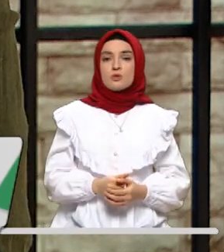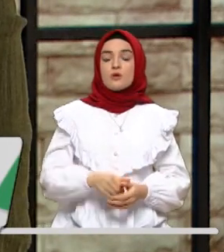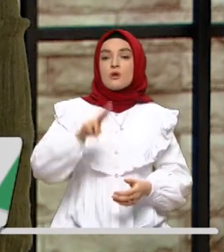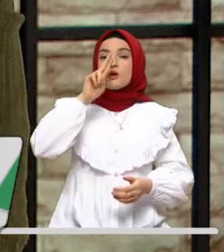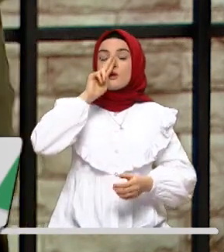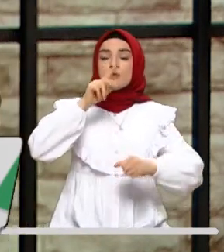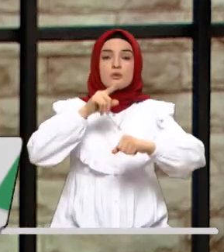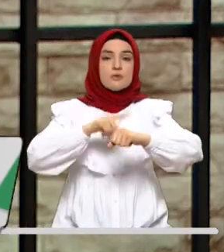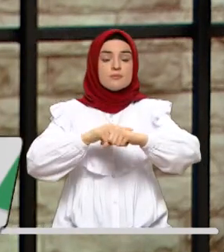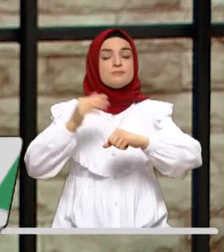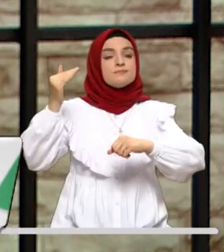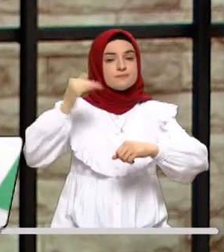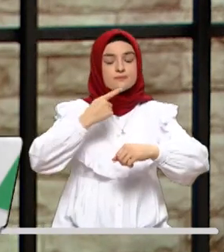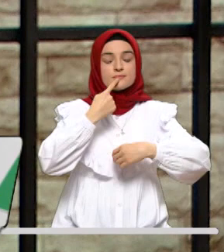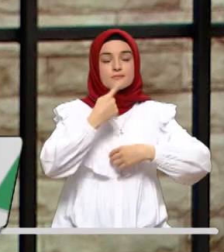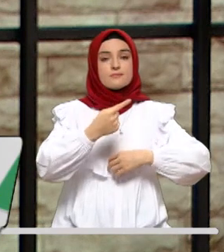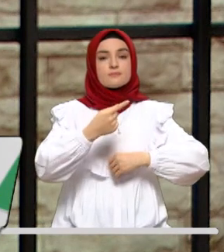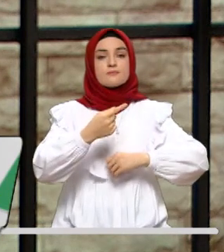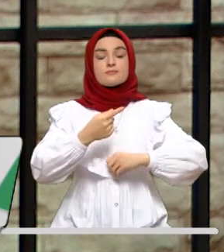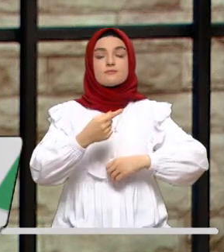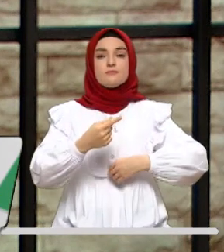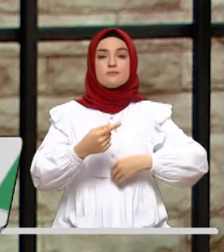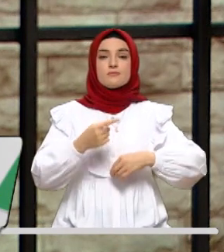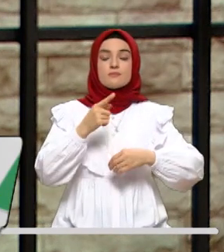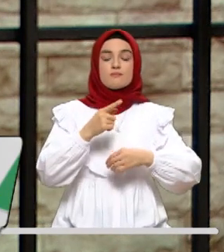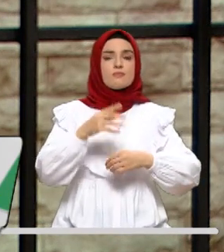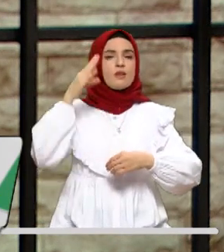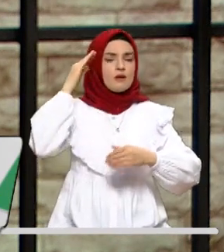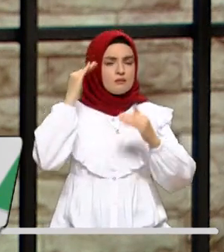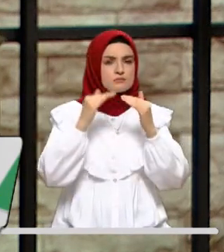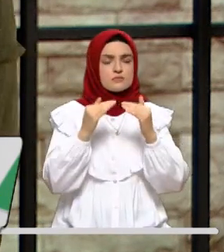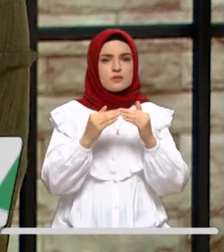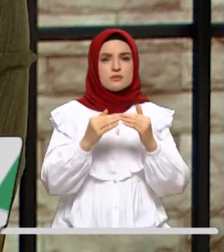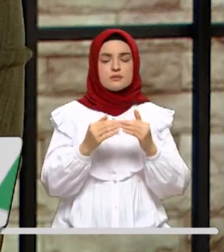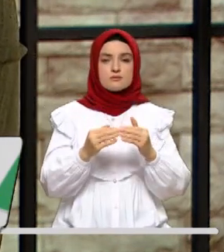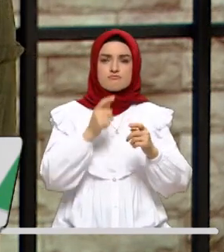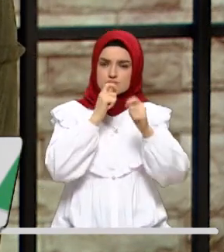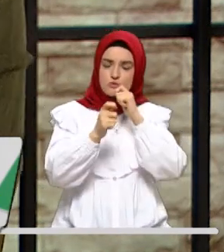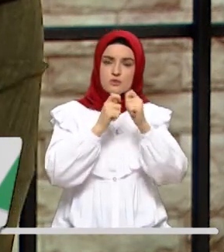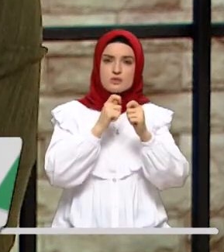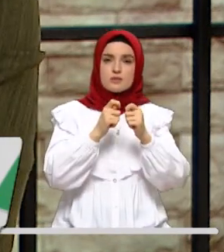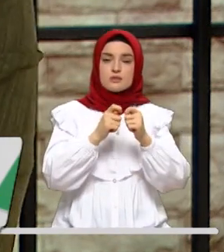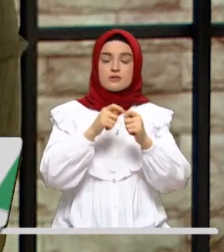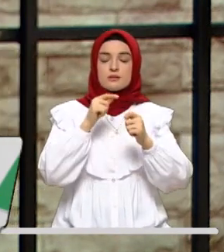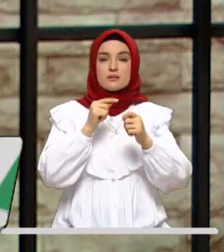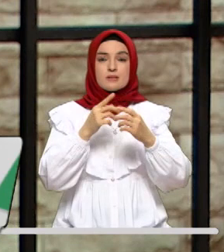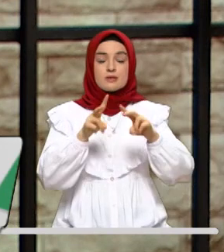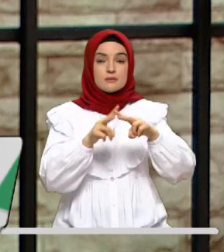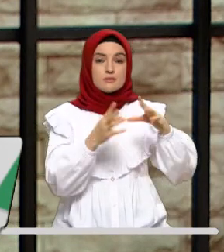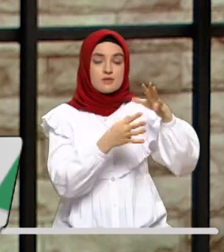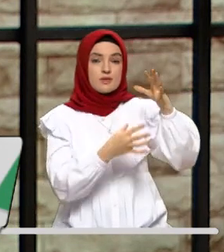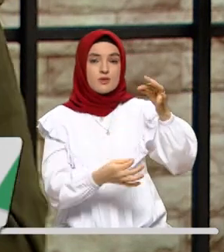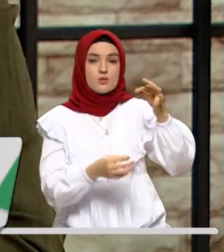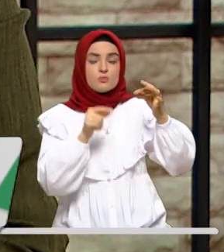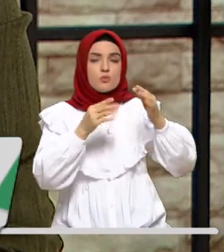vaktinde geleceğim. Kavilleşti, randevuleşti. Ve Mehmet Akif vapurlar da işlemiyordu.